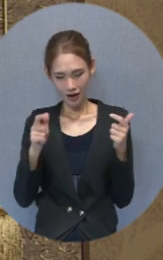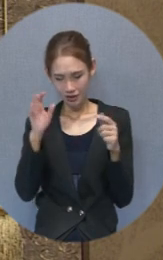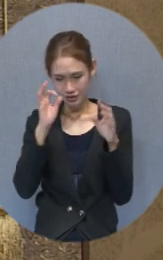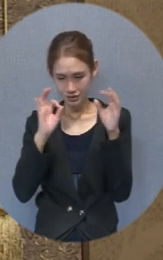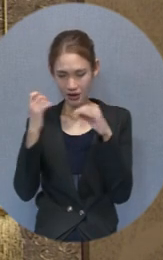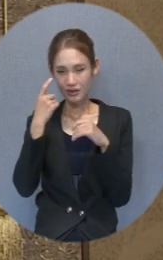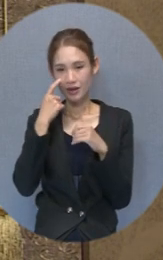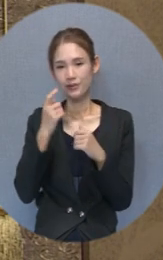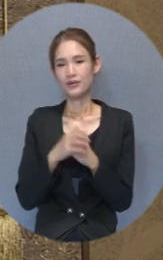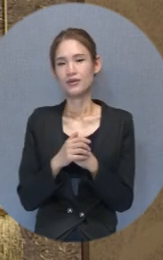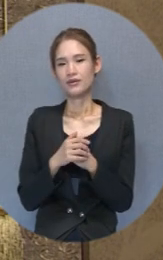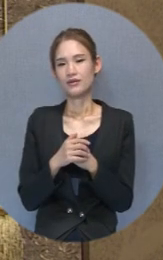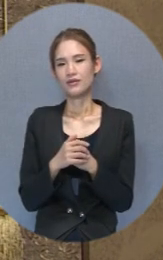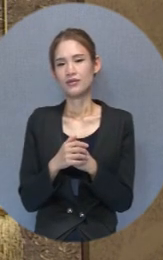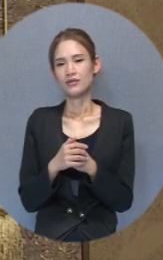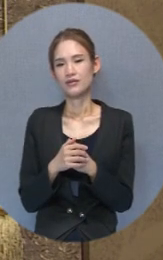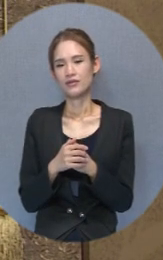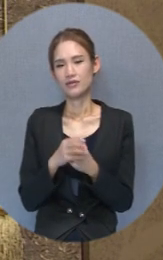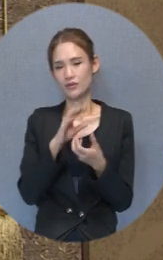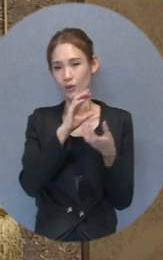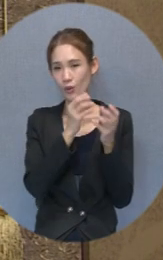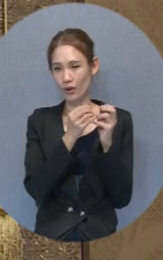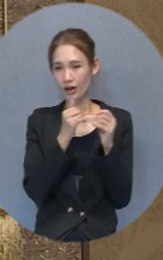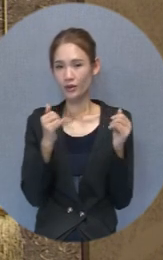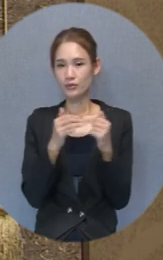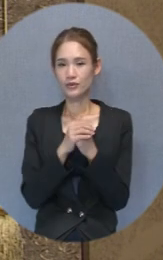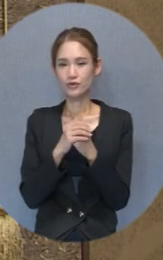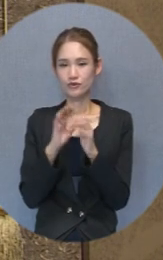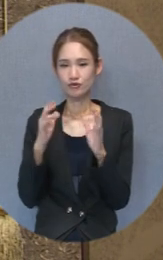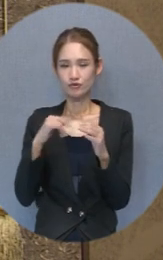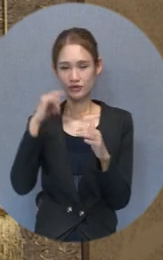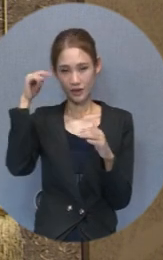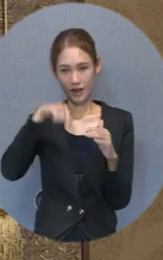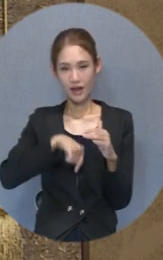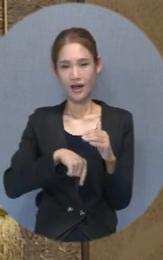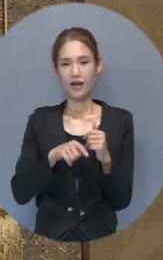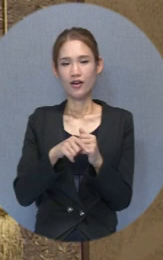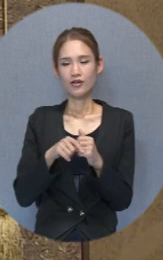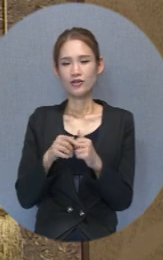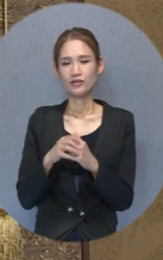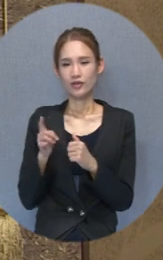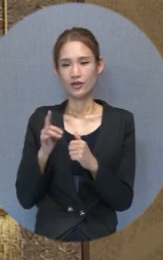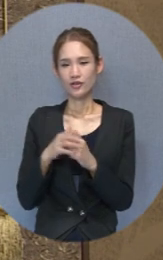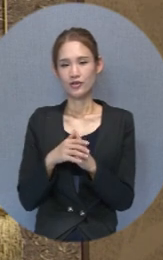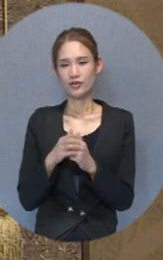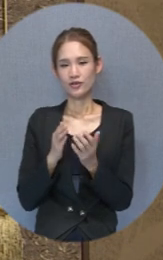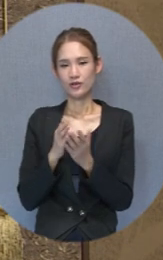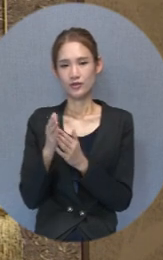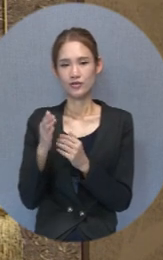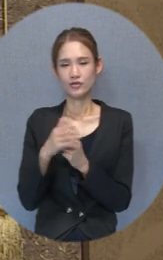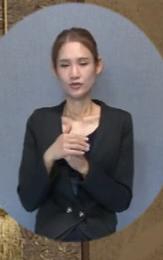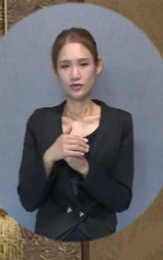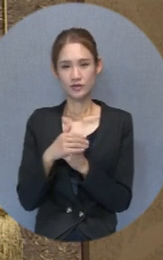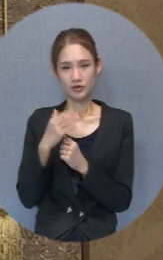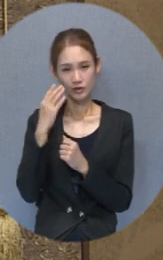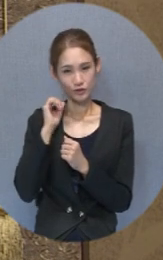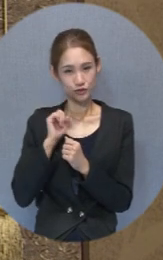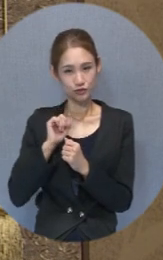네. 네, 그래서 이제 지금은 공예가 분들이랑 지금 국내에서 뭐 이렇게 어떤 분야에서 조금